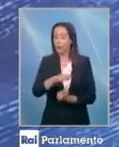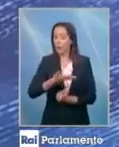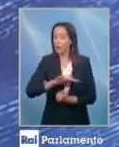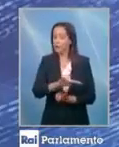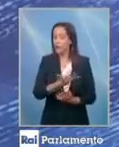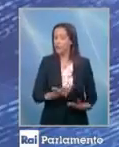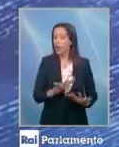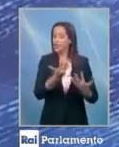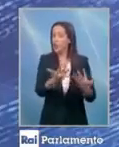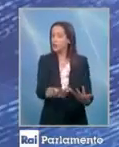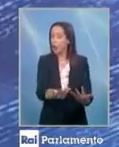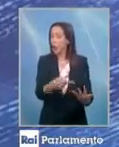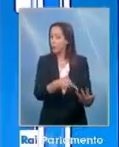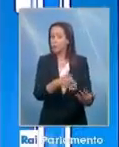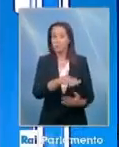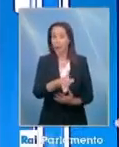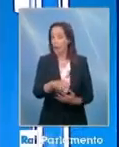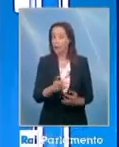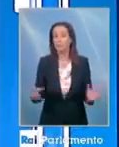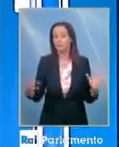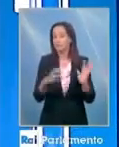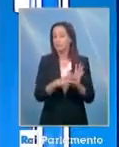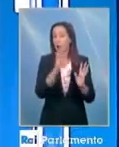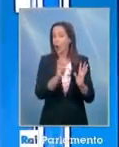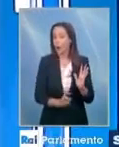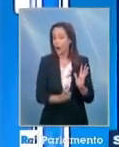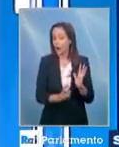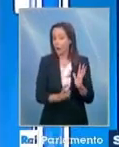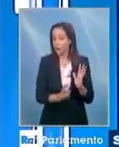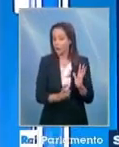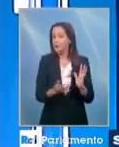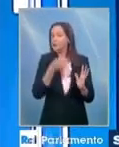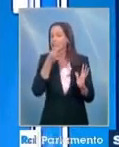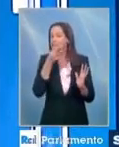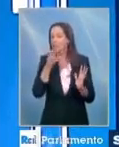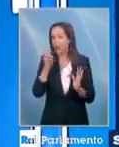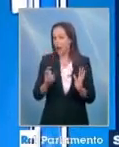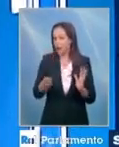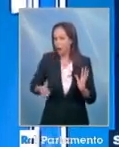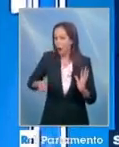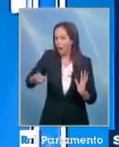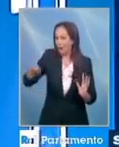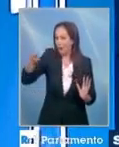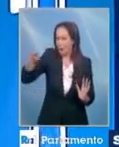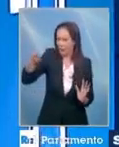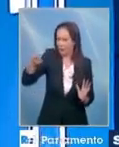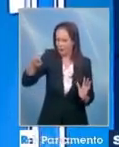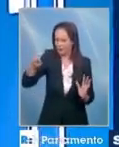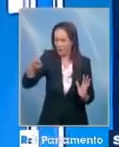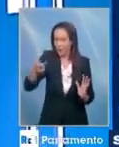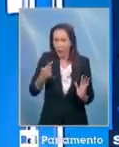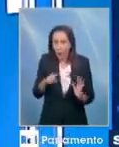fra 10 anni saranno attaccate ad una presa di corrente. Questo ovviamente fa impennare i prezzi dell'energia ancor prima di infilarsi nella folle